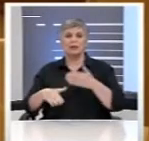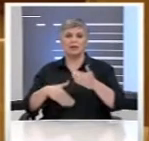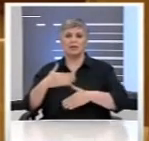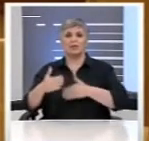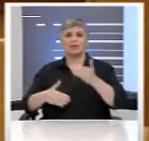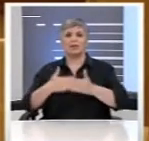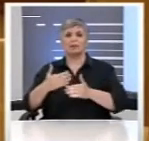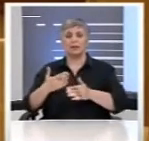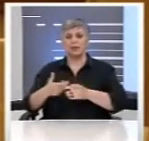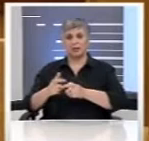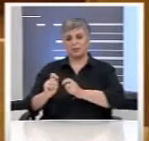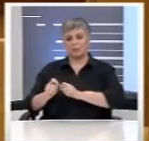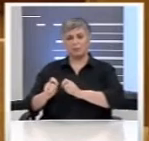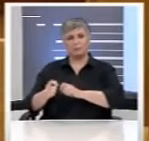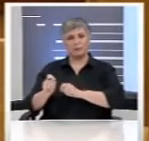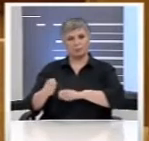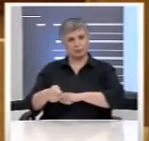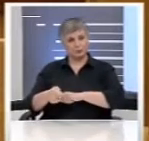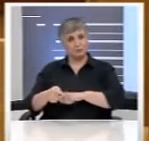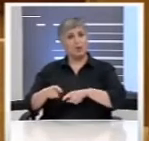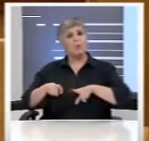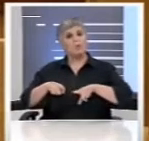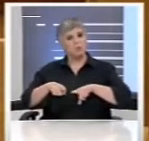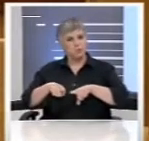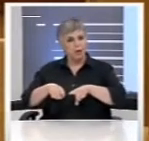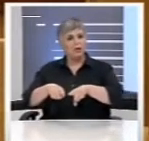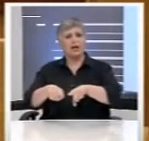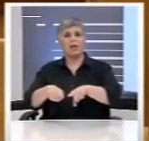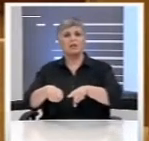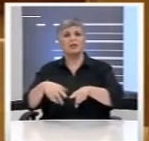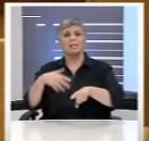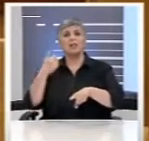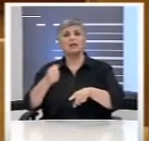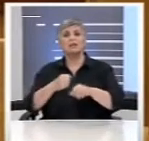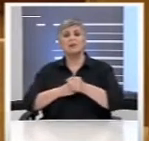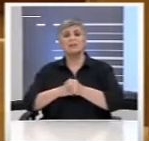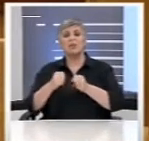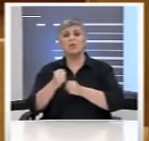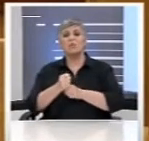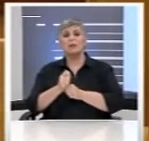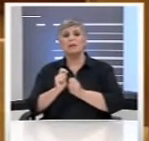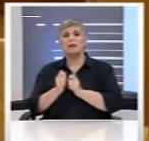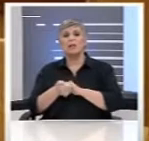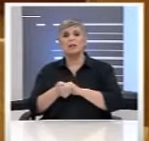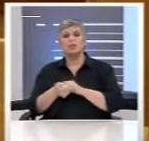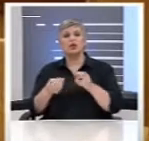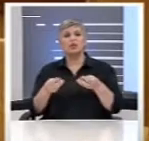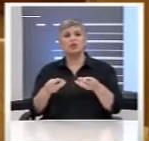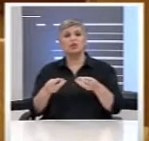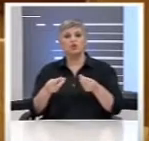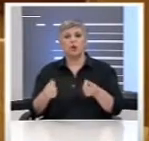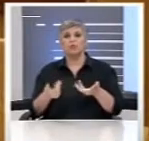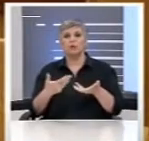δημοσιονομικής προσαρμογής, αλλά συνοδεύεται από βαθιές δομικές αλλαγές στον τρόπο που λειτουργεί η οικονομία, στη